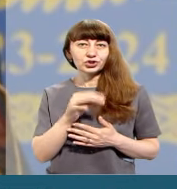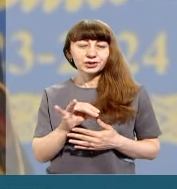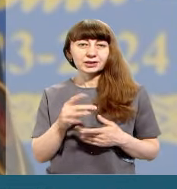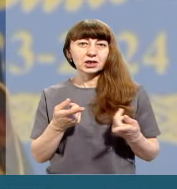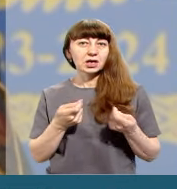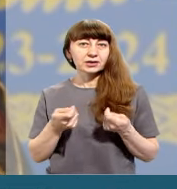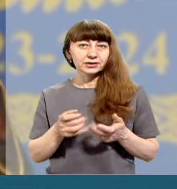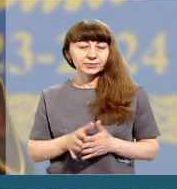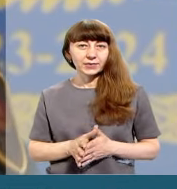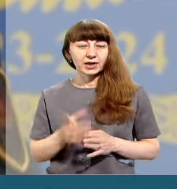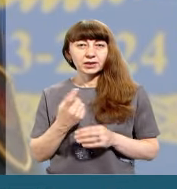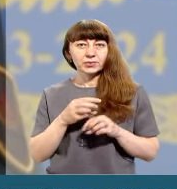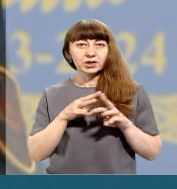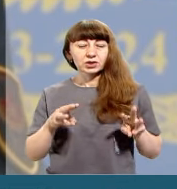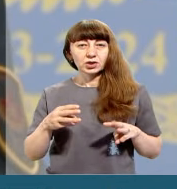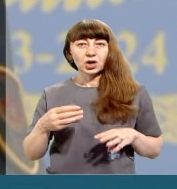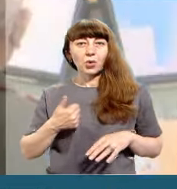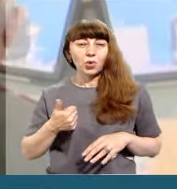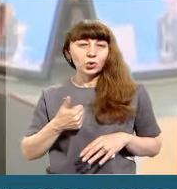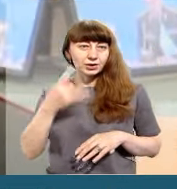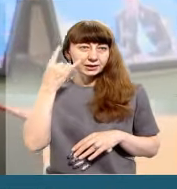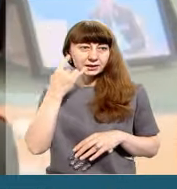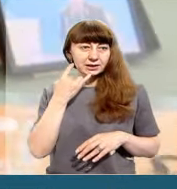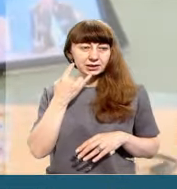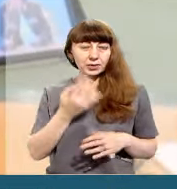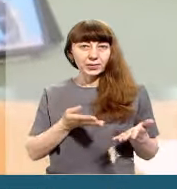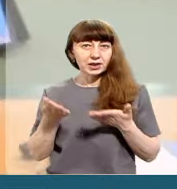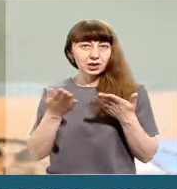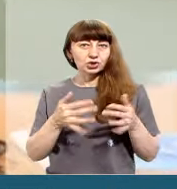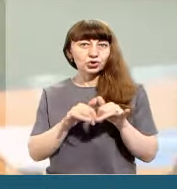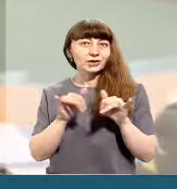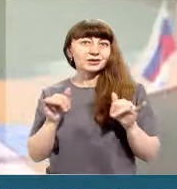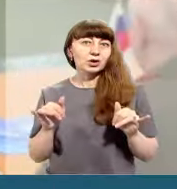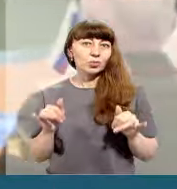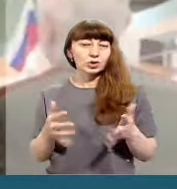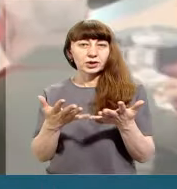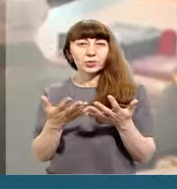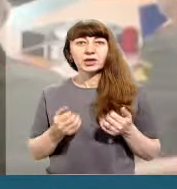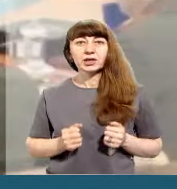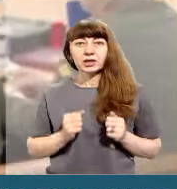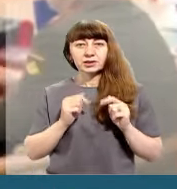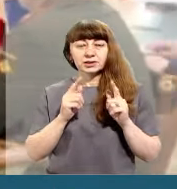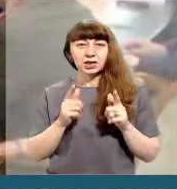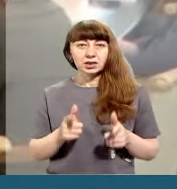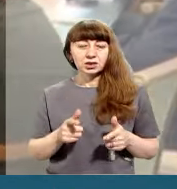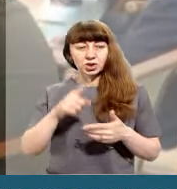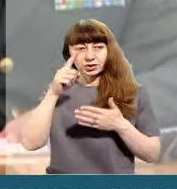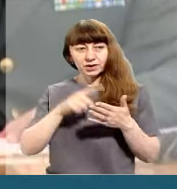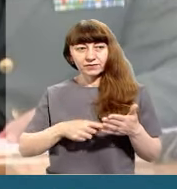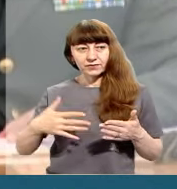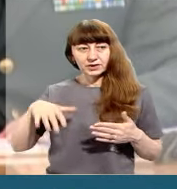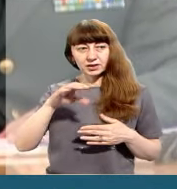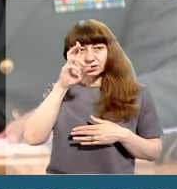организации. Далее министр обороны Казахстана предложил в рамках организации разработать и принять соглашение о мерах доверия для